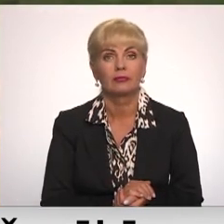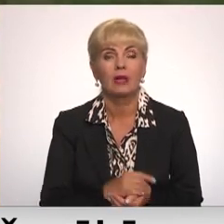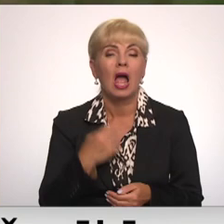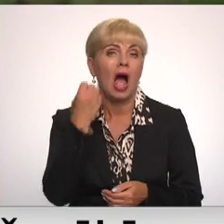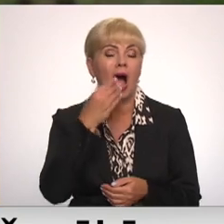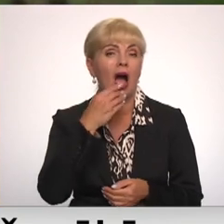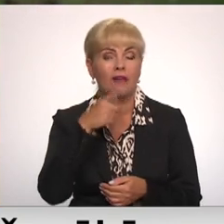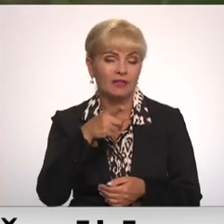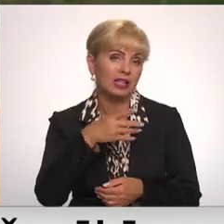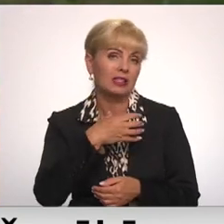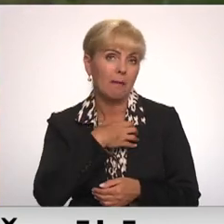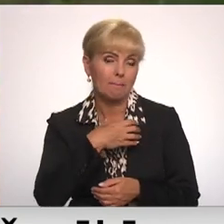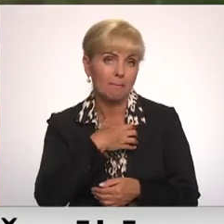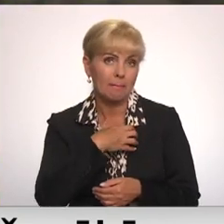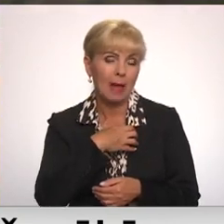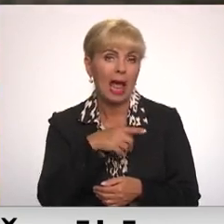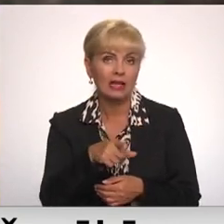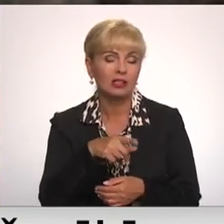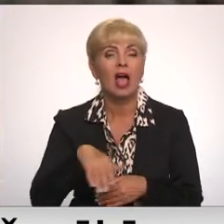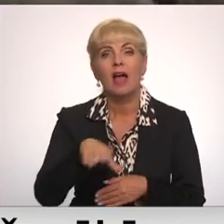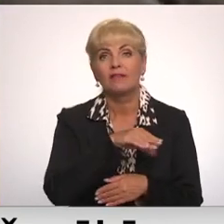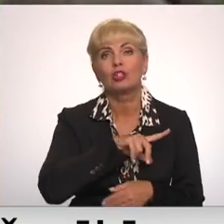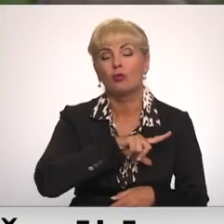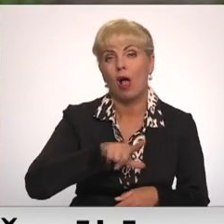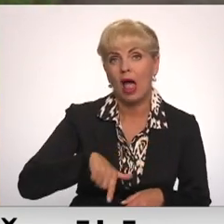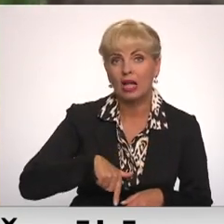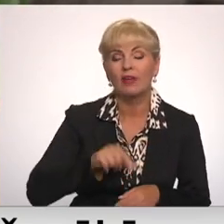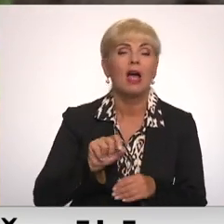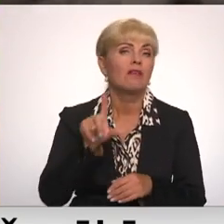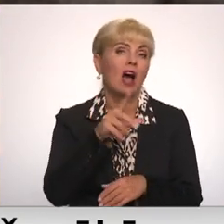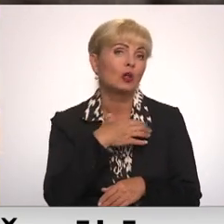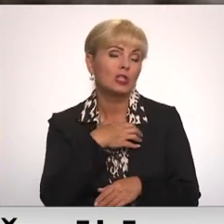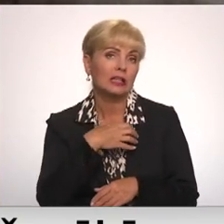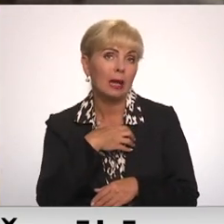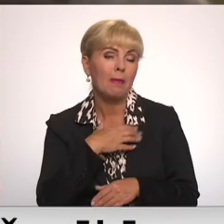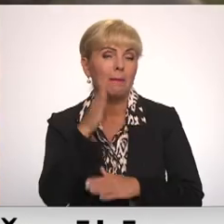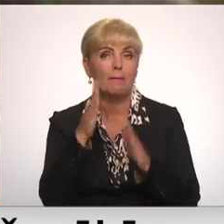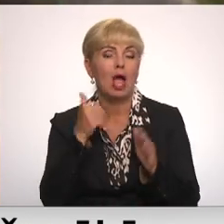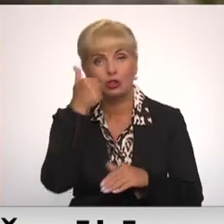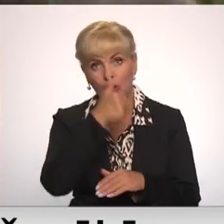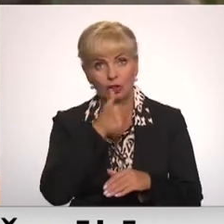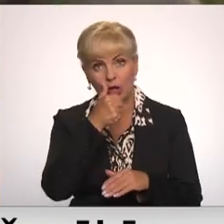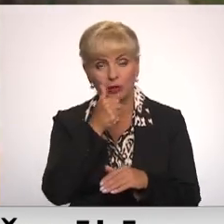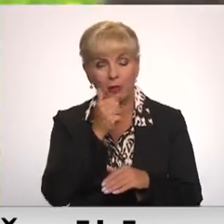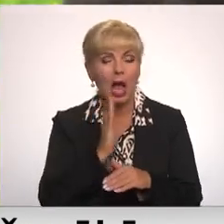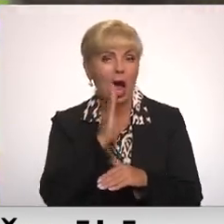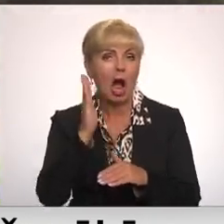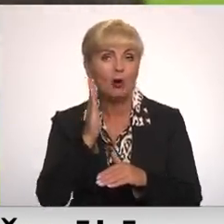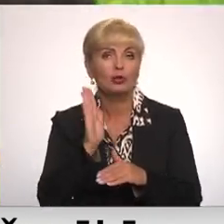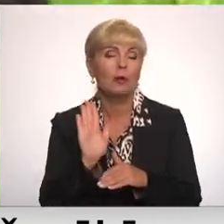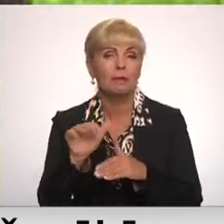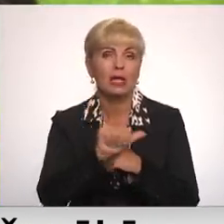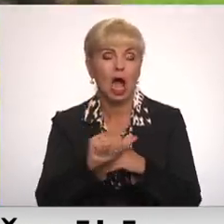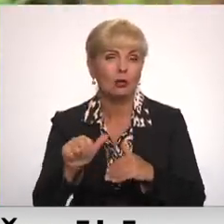Āfrikas cūku mēra gadījumi šogad jau bijuši teju visā Latvijā. Visvairāk slimu meža cūku atklāts Austrumu pierobežā, Rēzeknes un